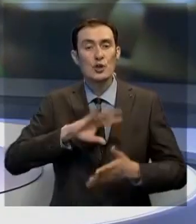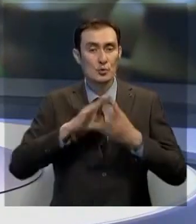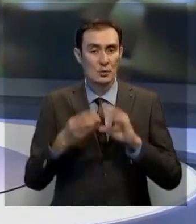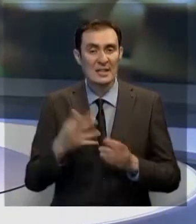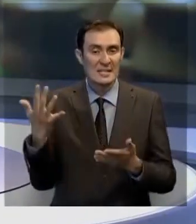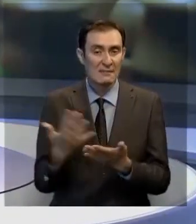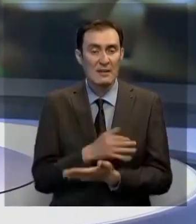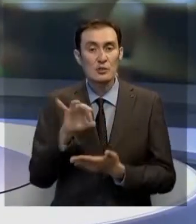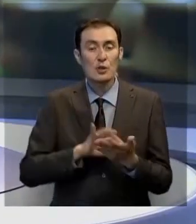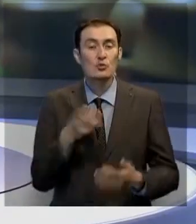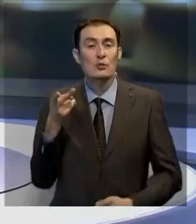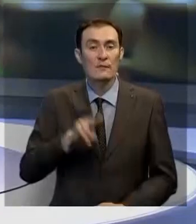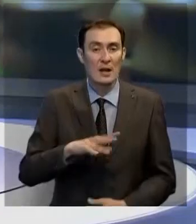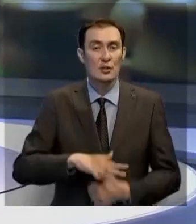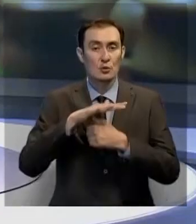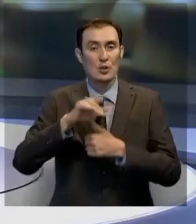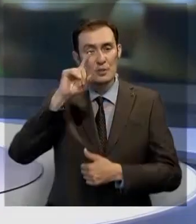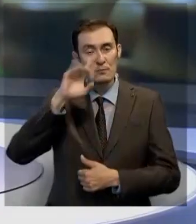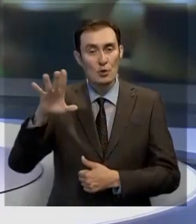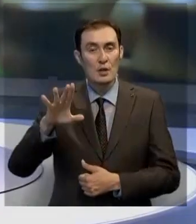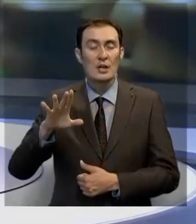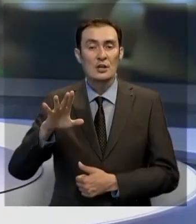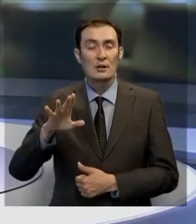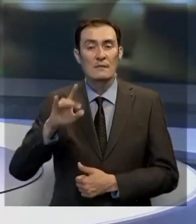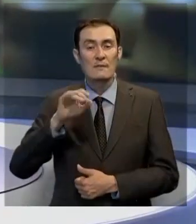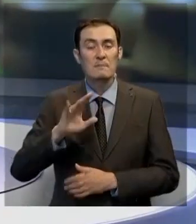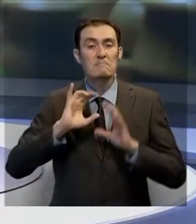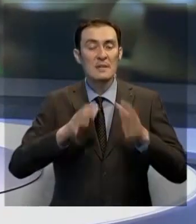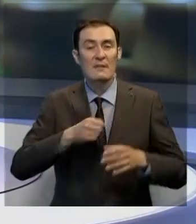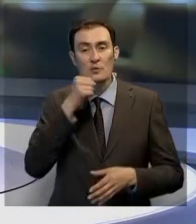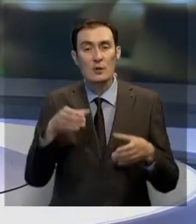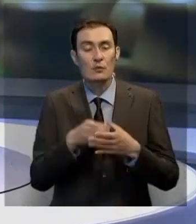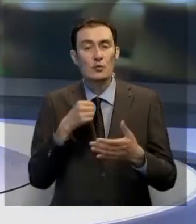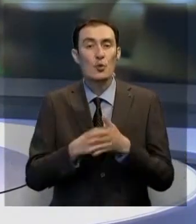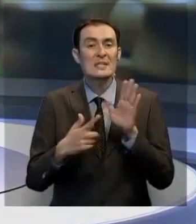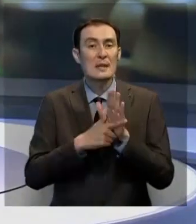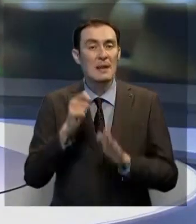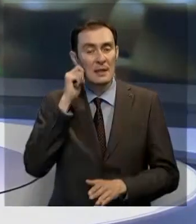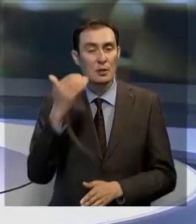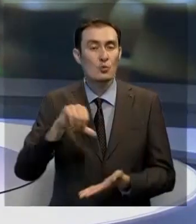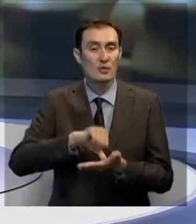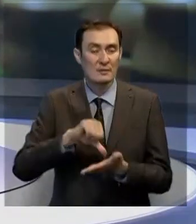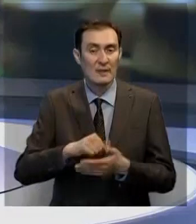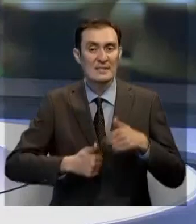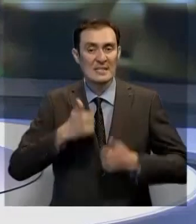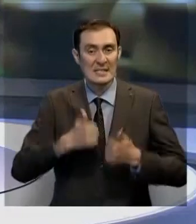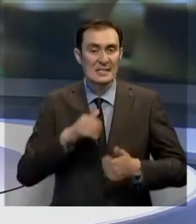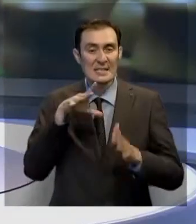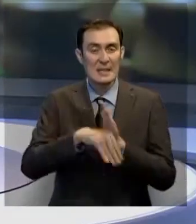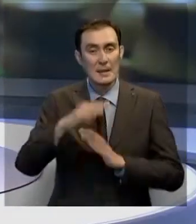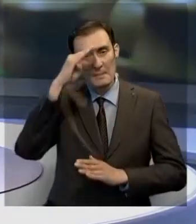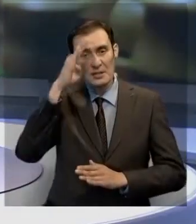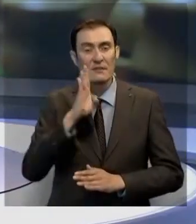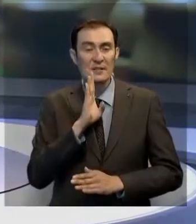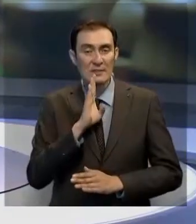результаты. Завоевала сразу 2 титула чемпиона и чемпионки мира в возрастной категории до 7 лет. Она участвовала в состязаниях среди мальчиков